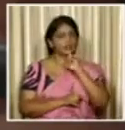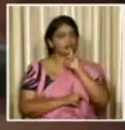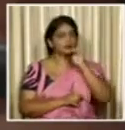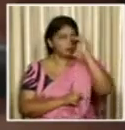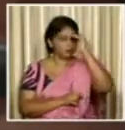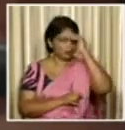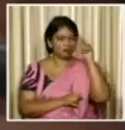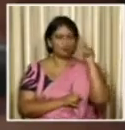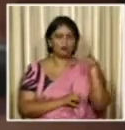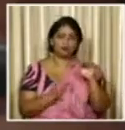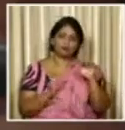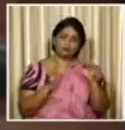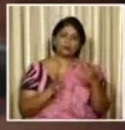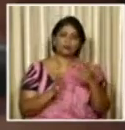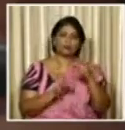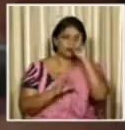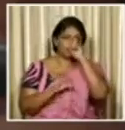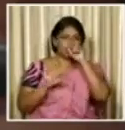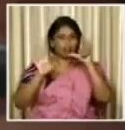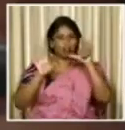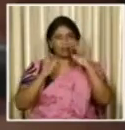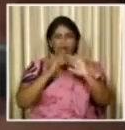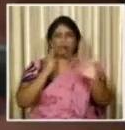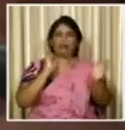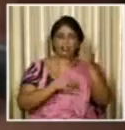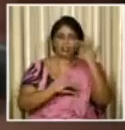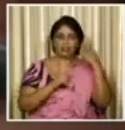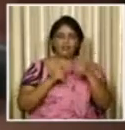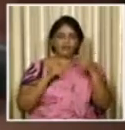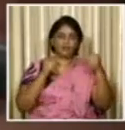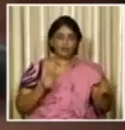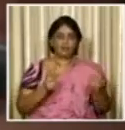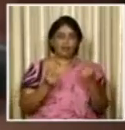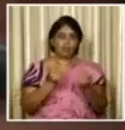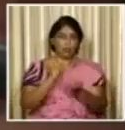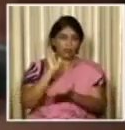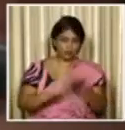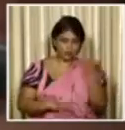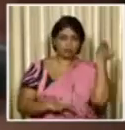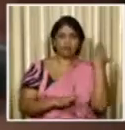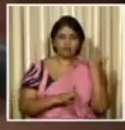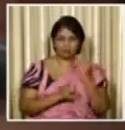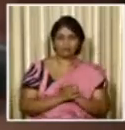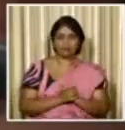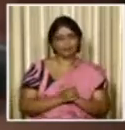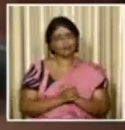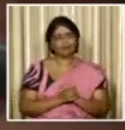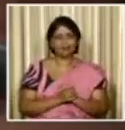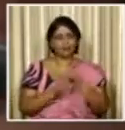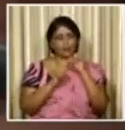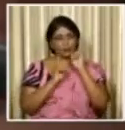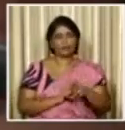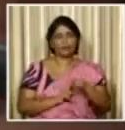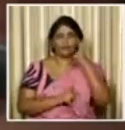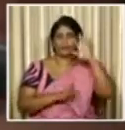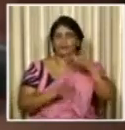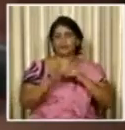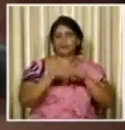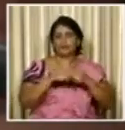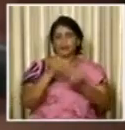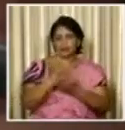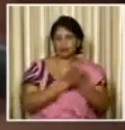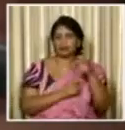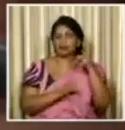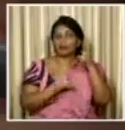kawaraya, kohmat masa hatat ki janno na, itu vipaksha kena na ikmani mayawan do na kila ni de. Iding, ini anu visiwas bangi kita nanti no,